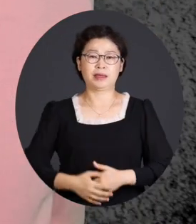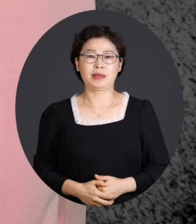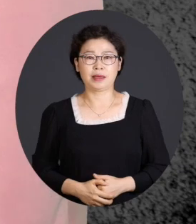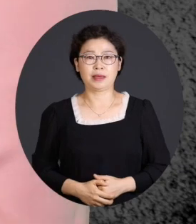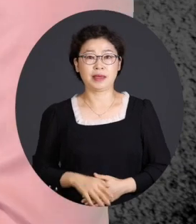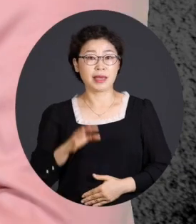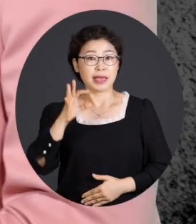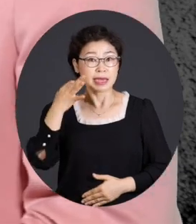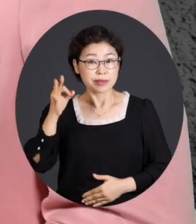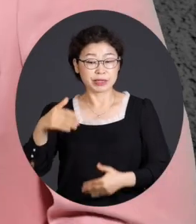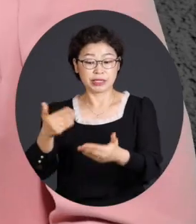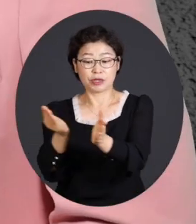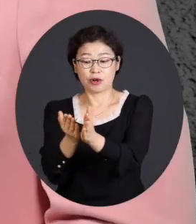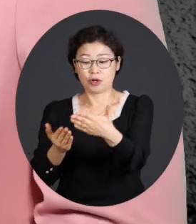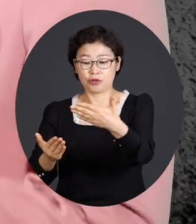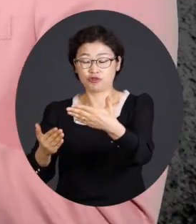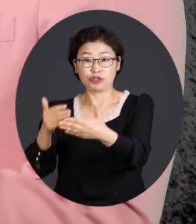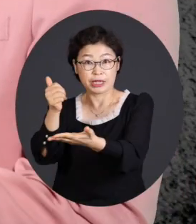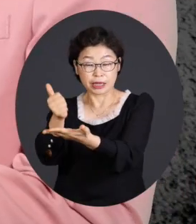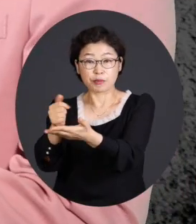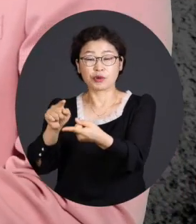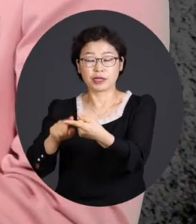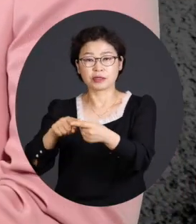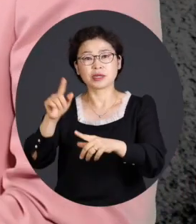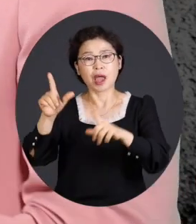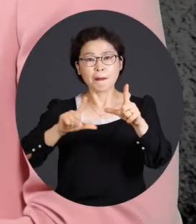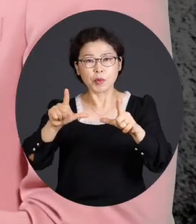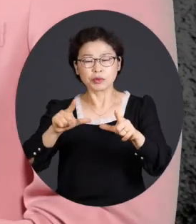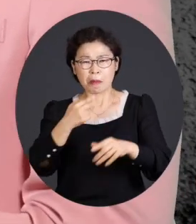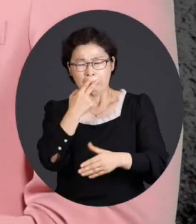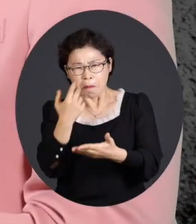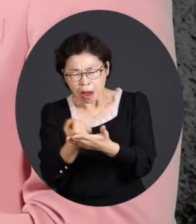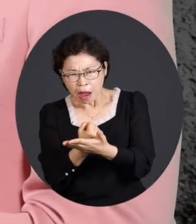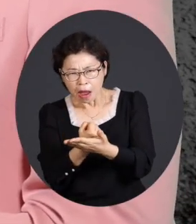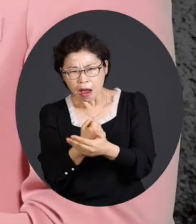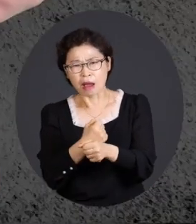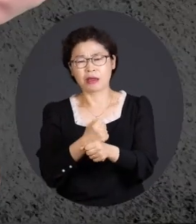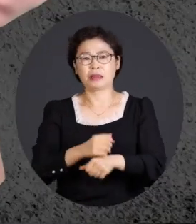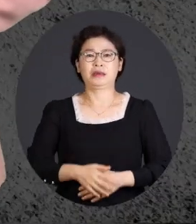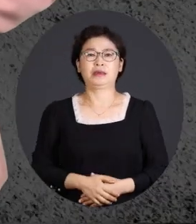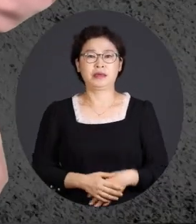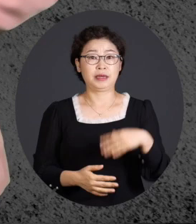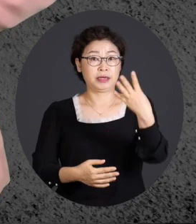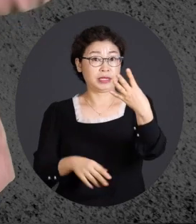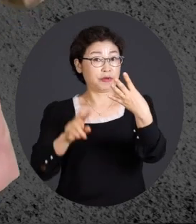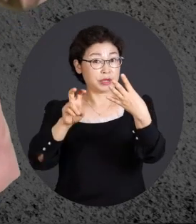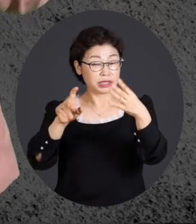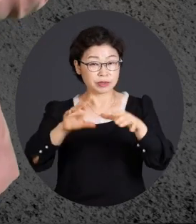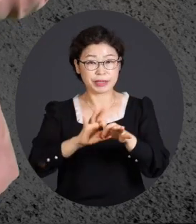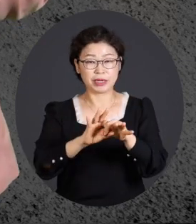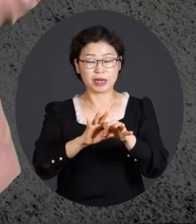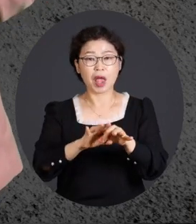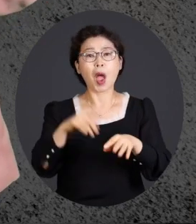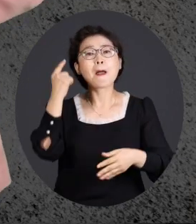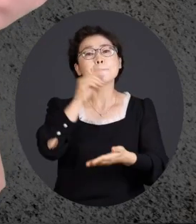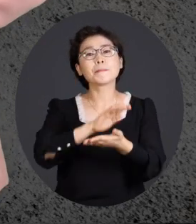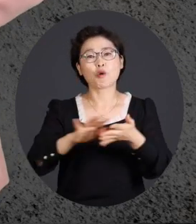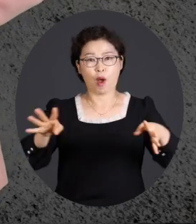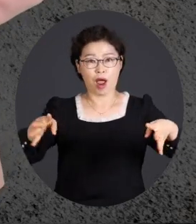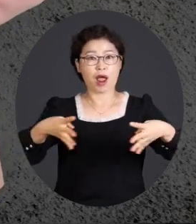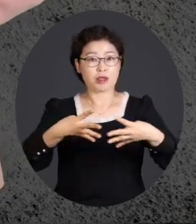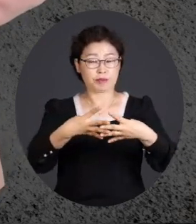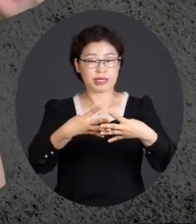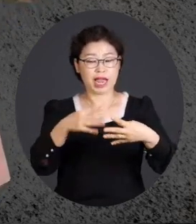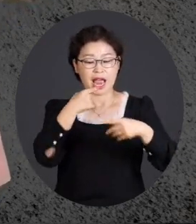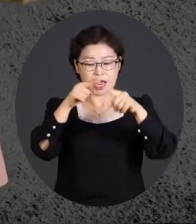예고. 김익렬 이 제9연대장은 이 상황을 막으려고 노력합니다. 4월 22일 평화협상을 제안하는